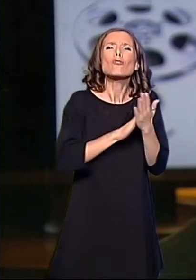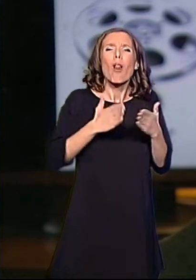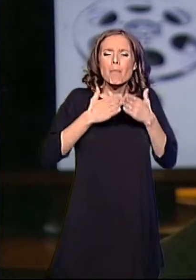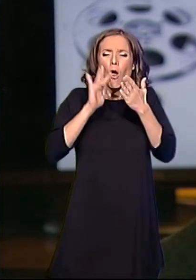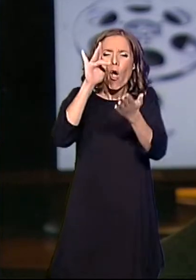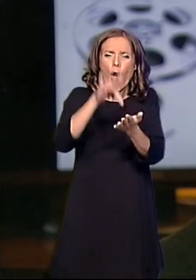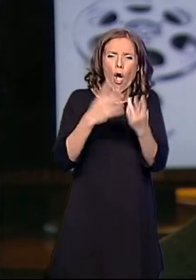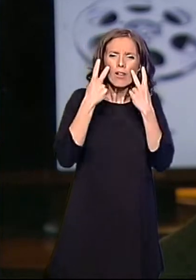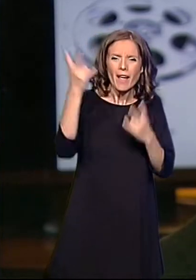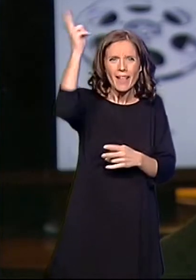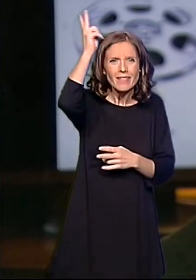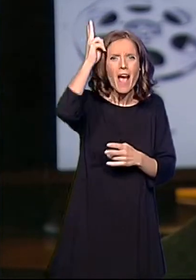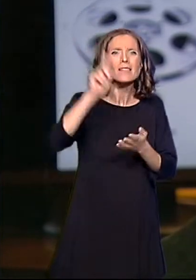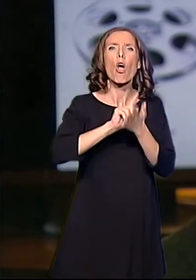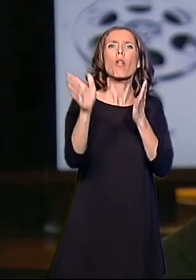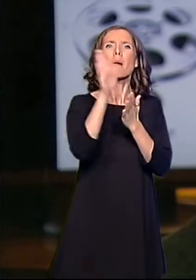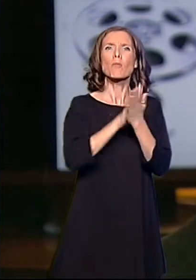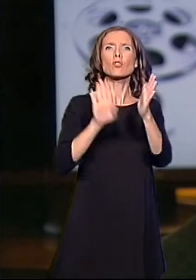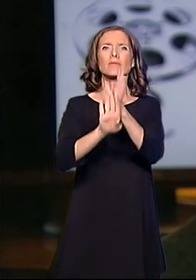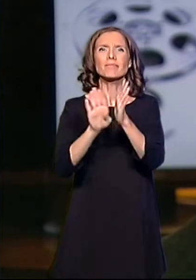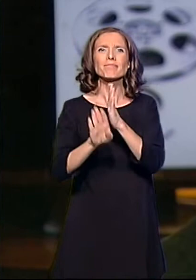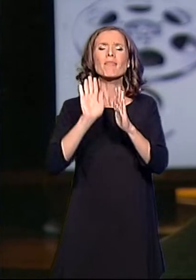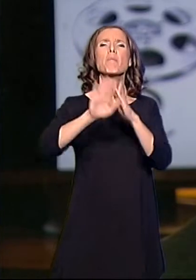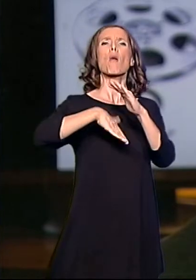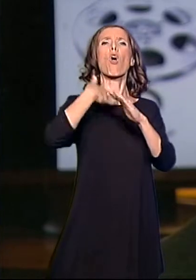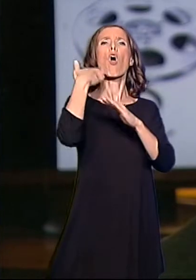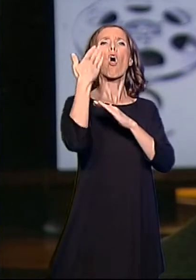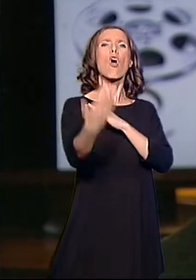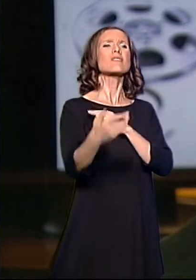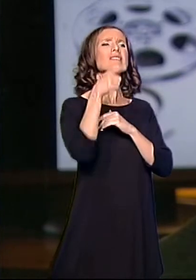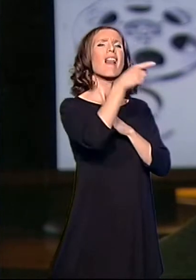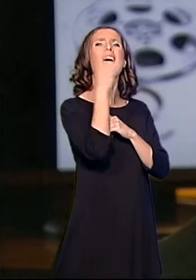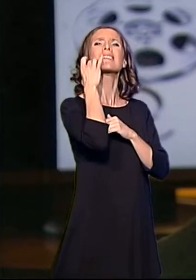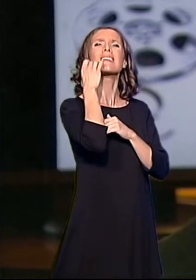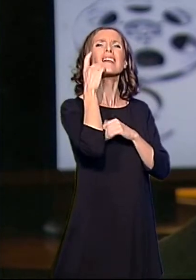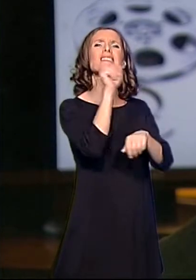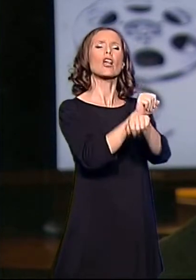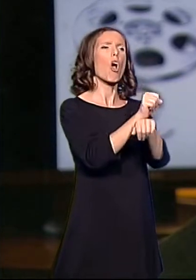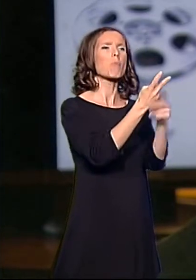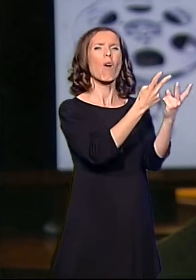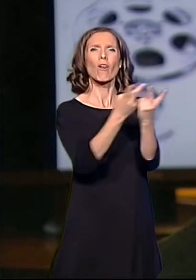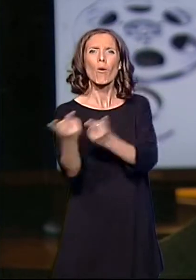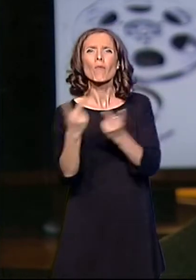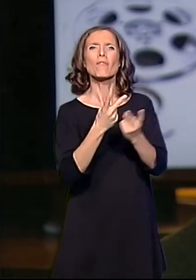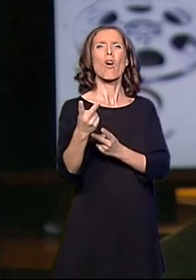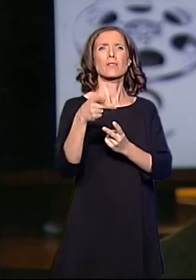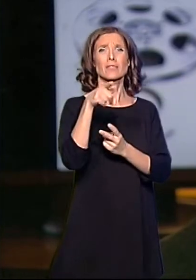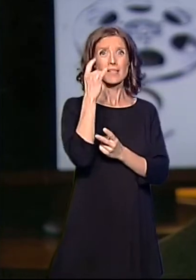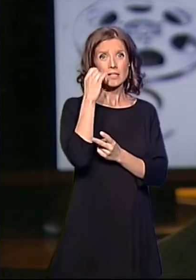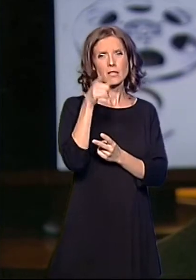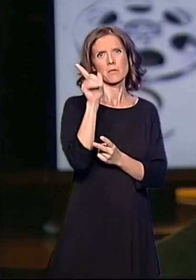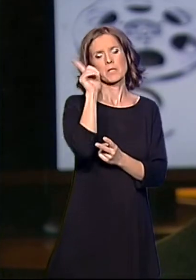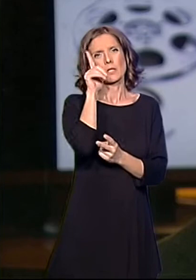Indijancima, pa preko uvoza robova nad kojima se vršili drastični